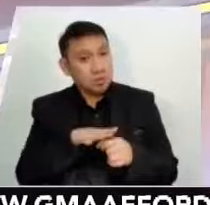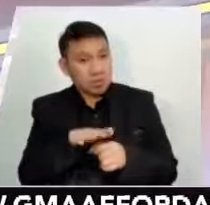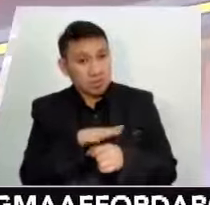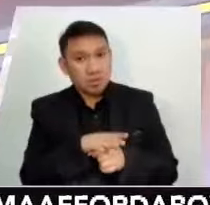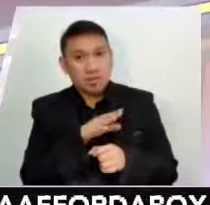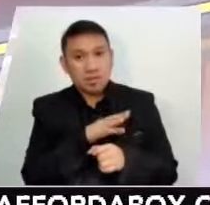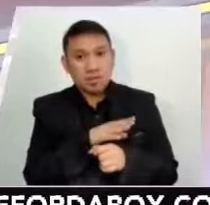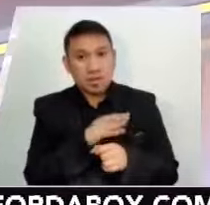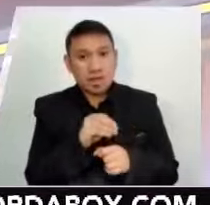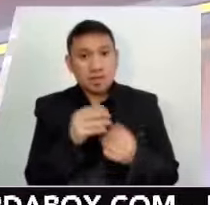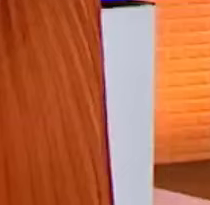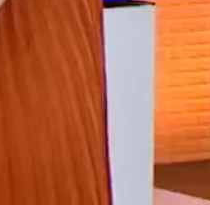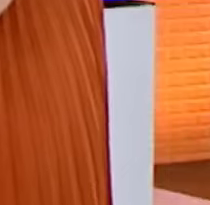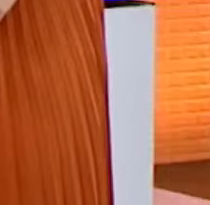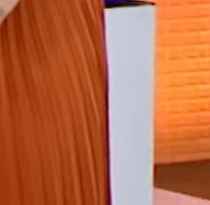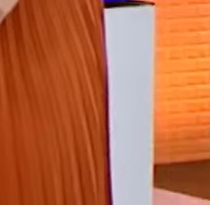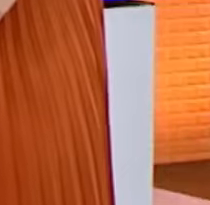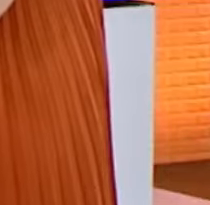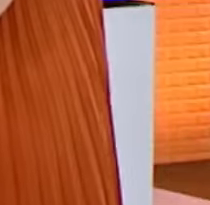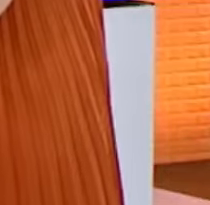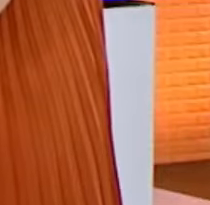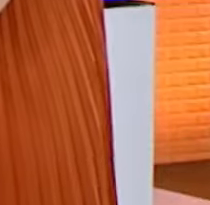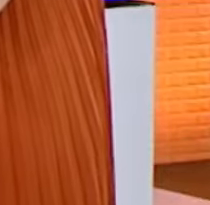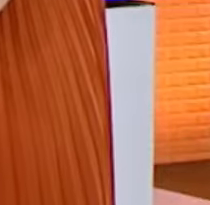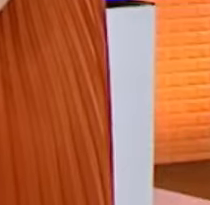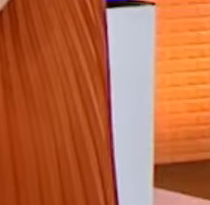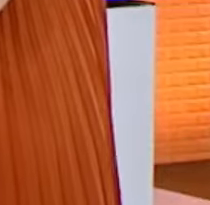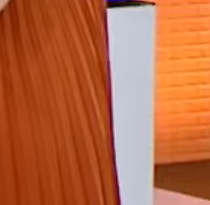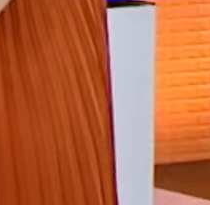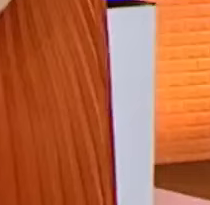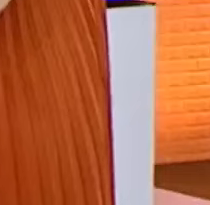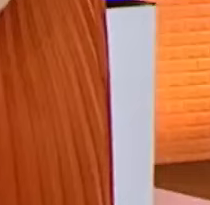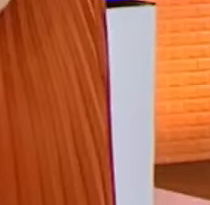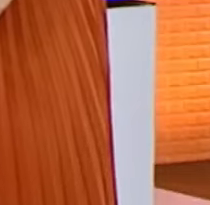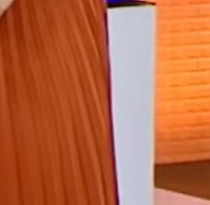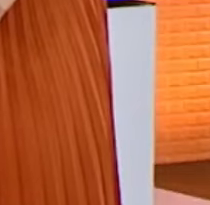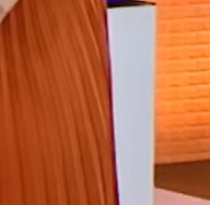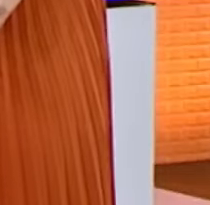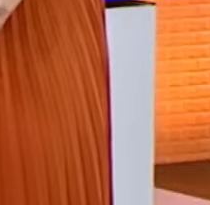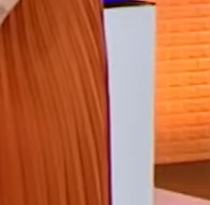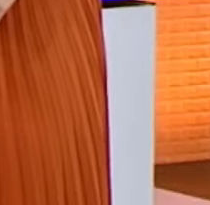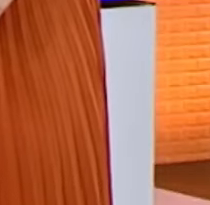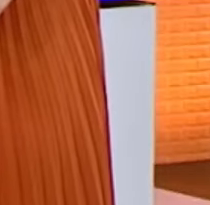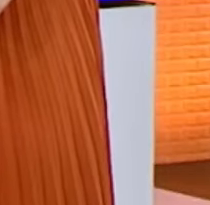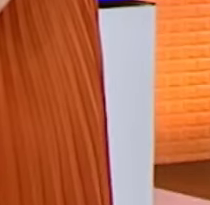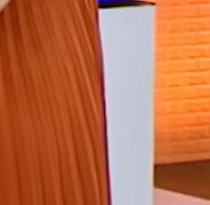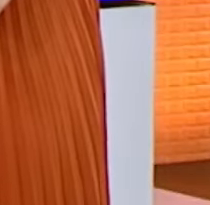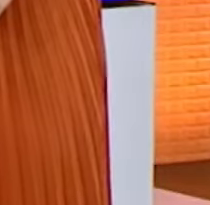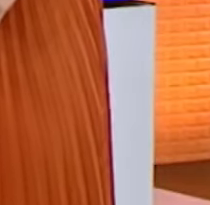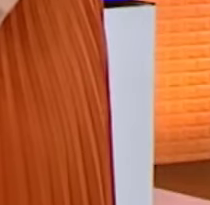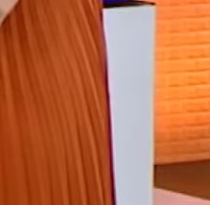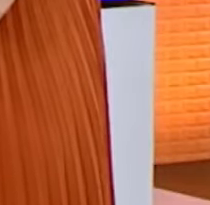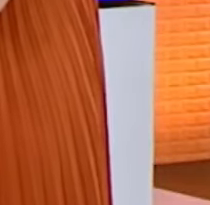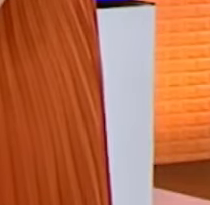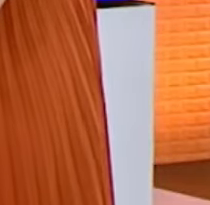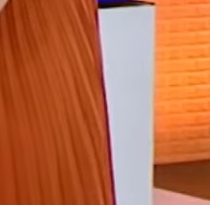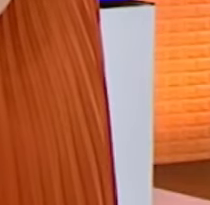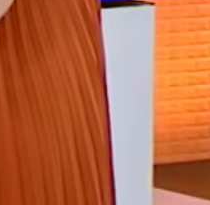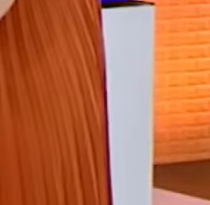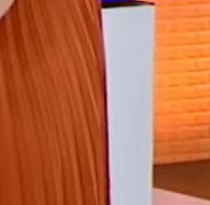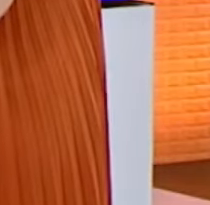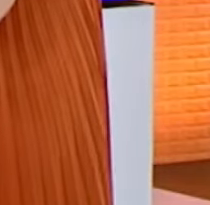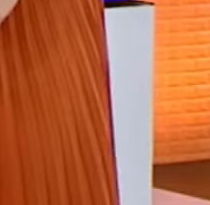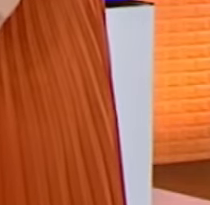milled. Mga kapuso, para una ka sa mga balita, mag-subscribe sa GMA Integrated News sa YouTube. Sa mga kapuso